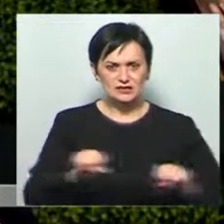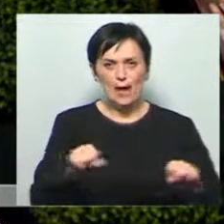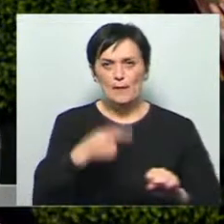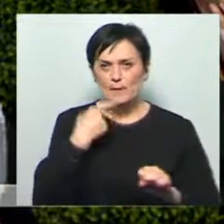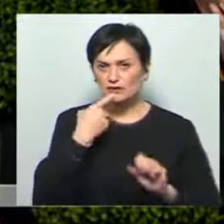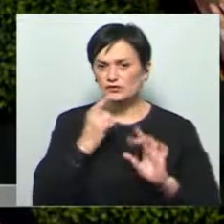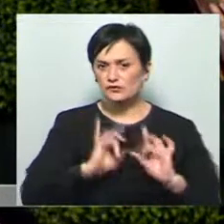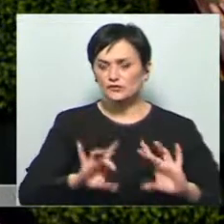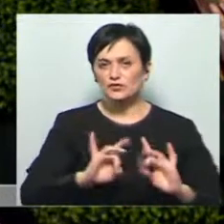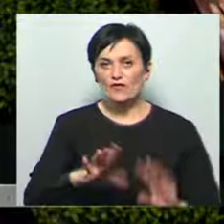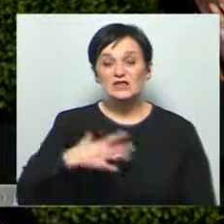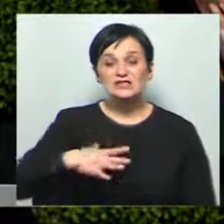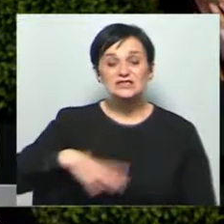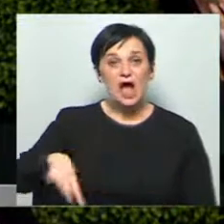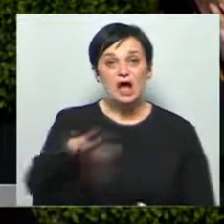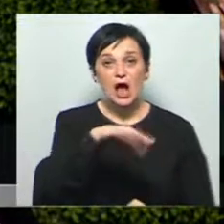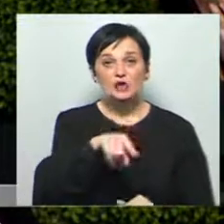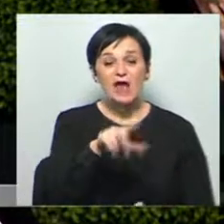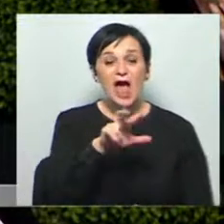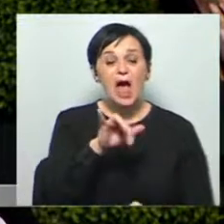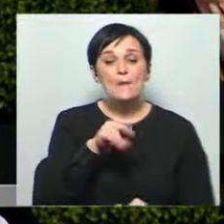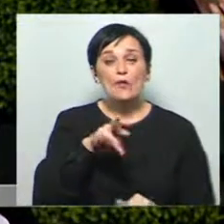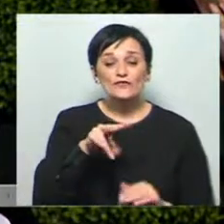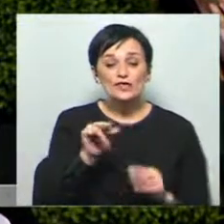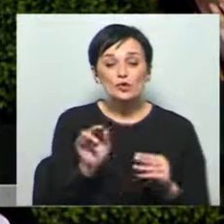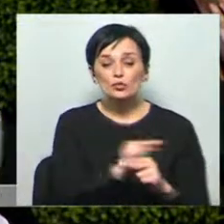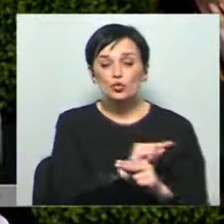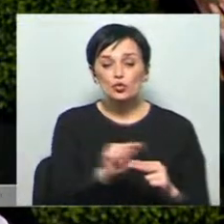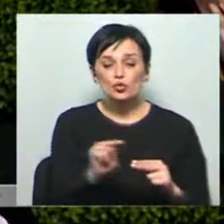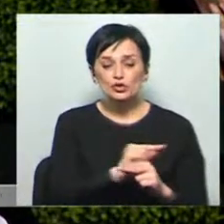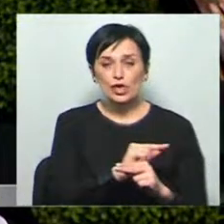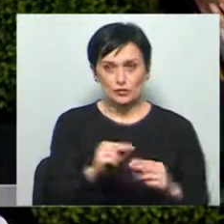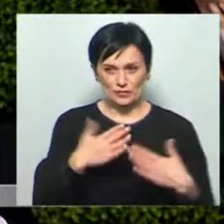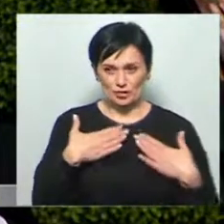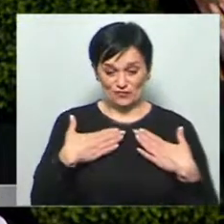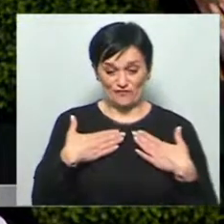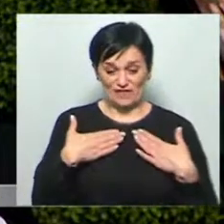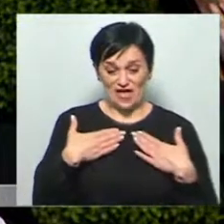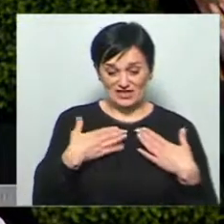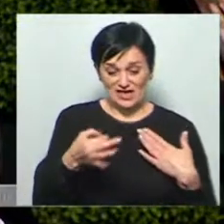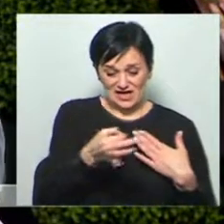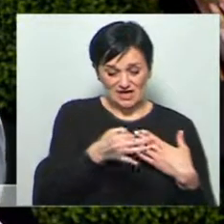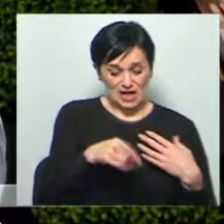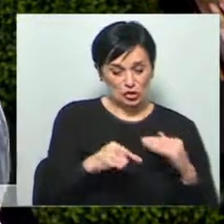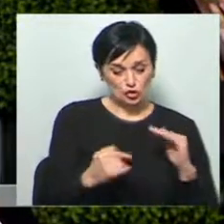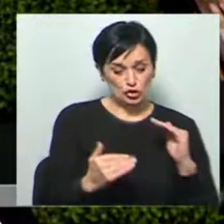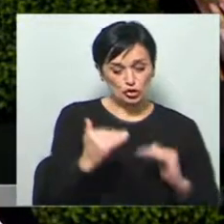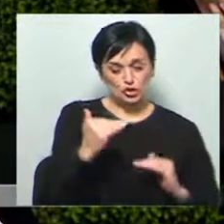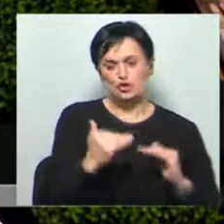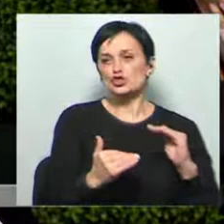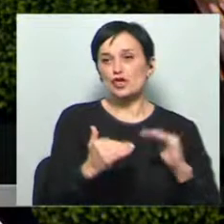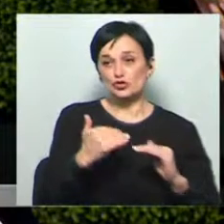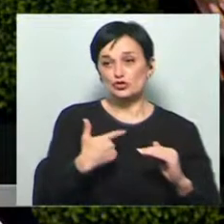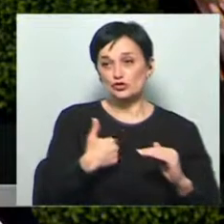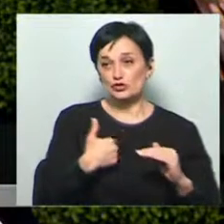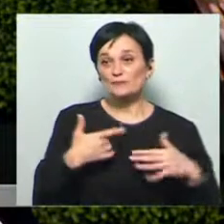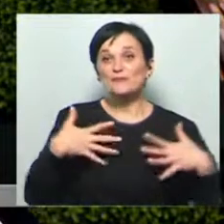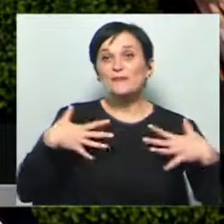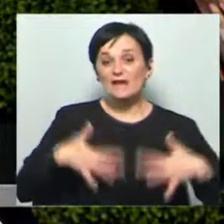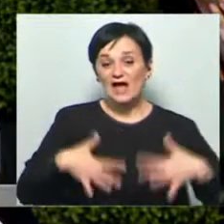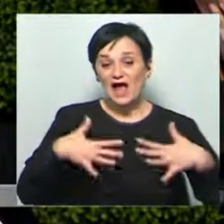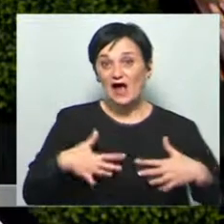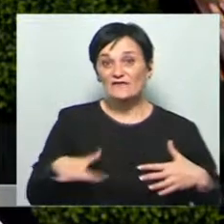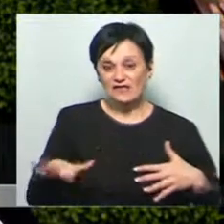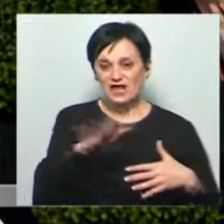თქვა ის, რომ საქართველოში ჰემოფილიის მკურნალობა, ნუ ჩვენ რეგიონთან შედარებით ასე ვთქვი, კავკასია გაქვთ